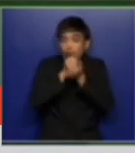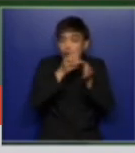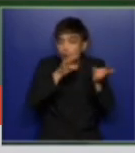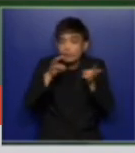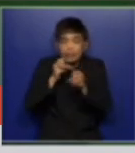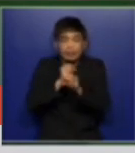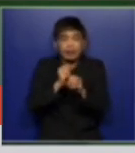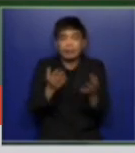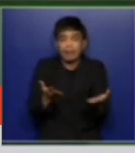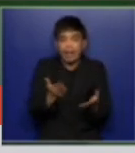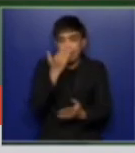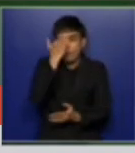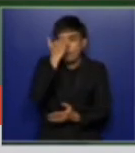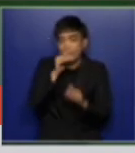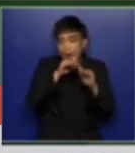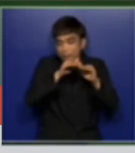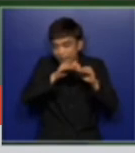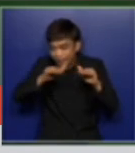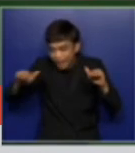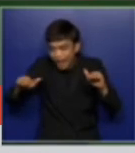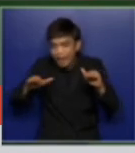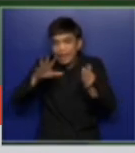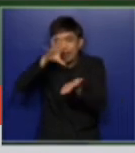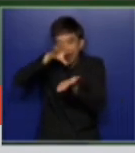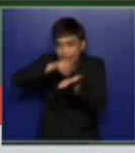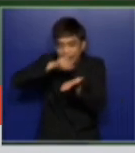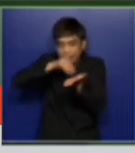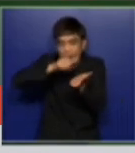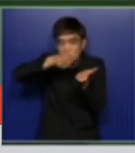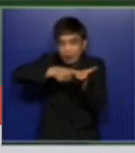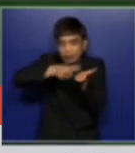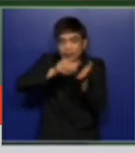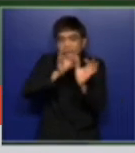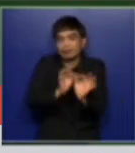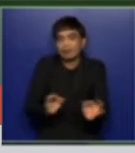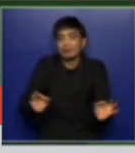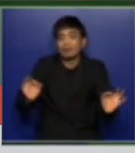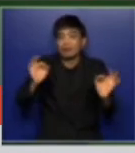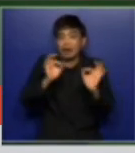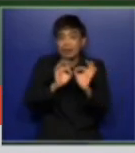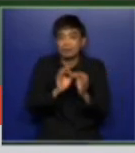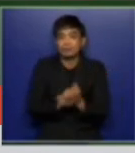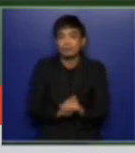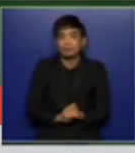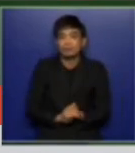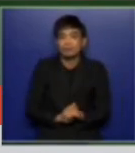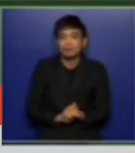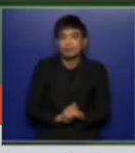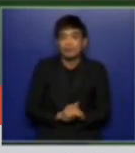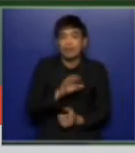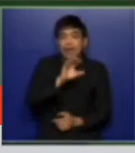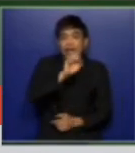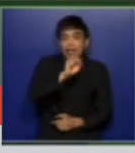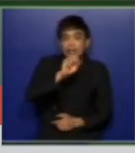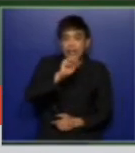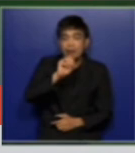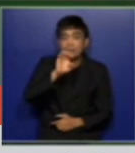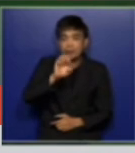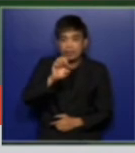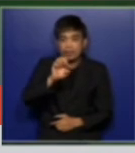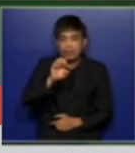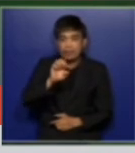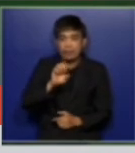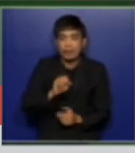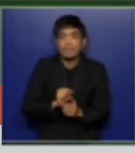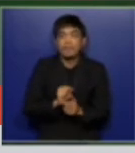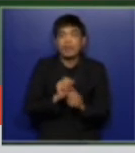ราะเป็นฐานภาษีอันสำคัญในการจัดเก็บรายได้ท่านประธานที่เคารพครับผู้ประกอบการ SME เปรียบเสมือนฐานราก